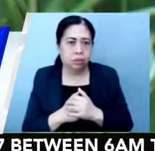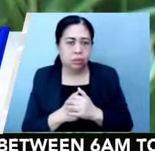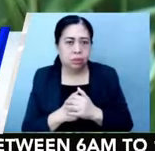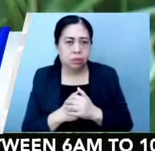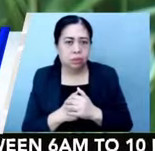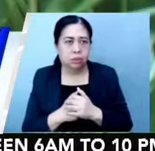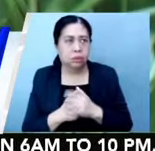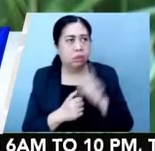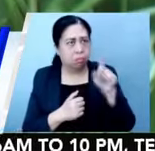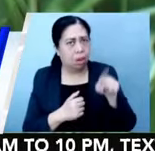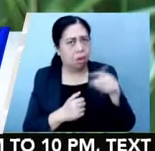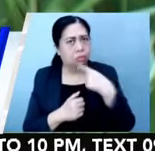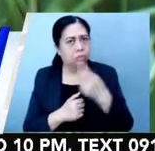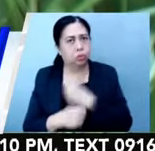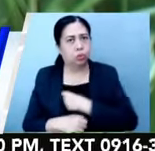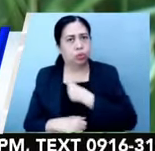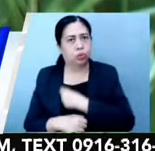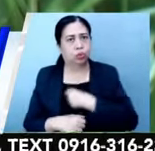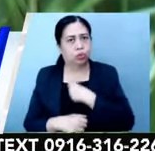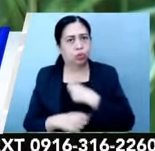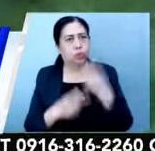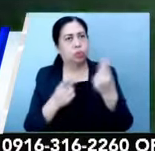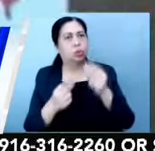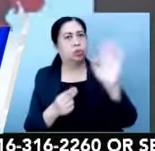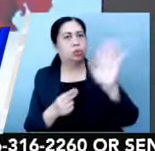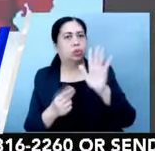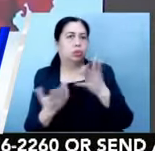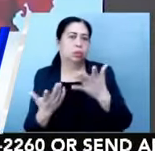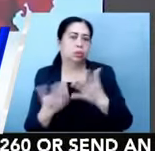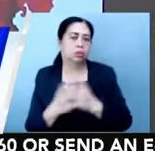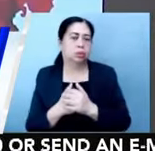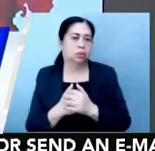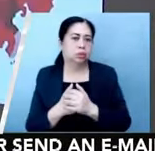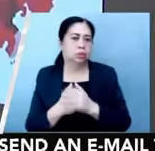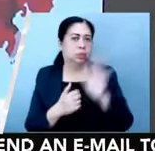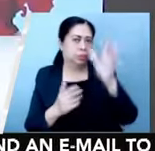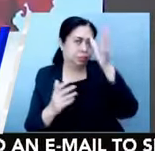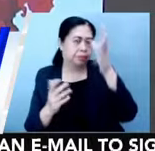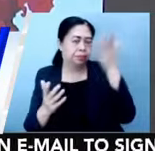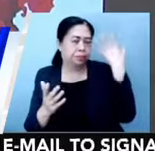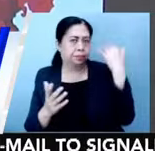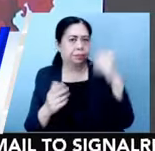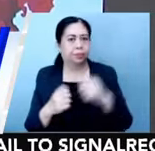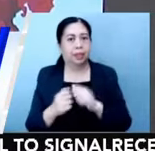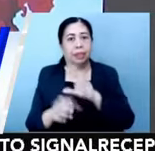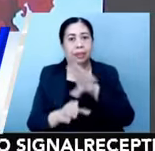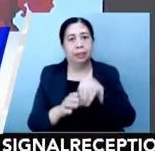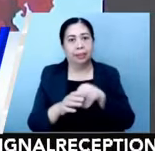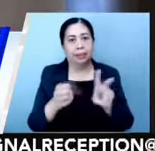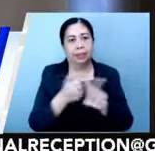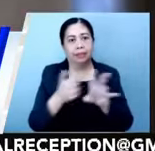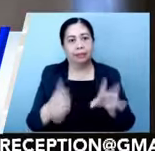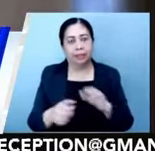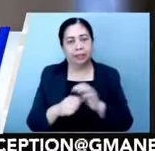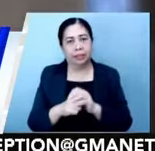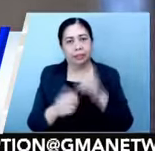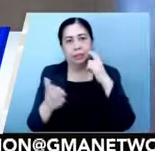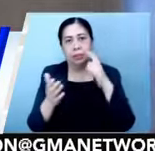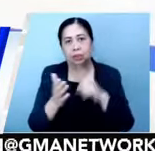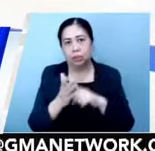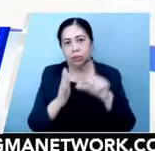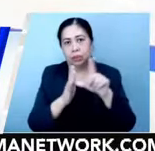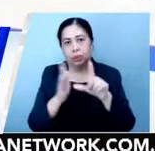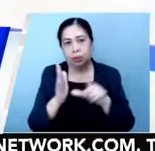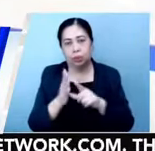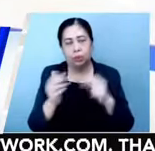mag-apologize sa ginawa ng kanyang tatay. Bahagi ng Human Rights Victims Reparation and Recognition Act ang pagbuo ng Human